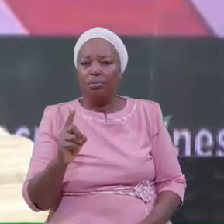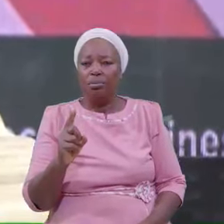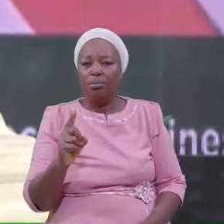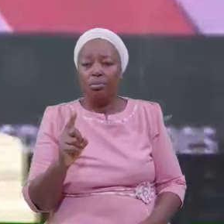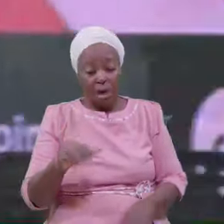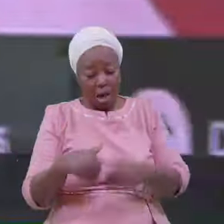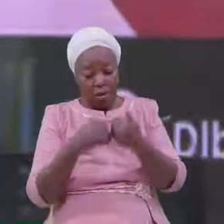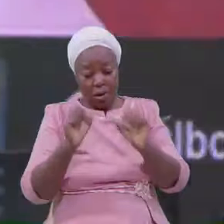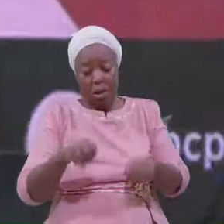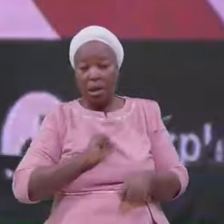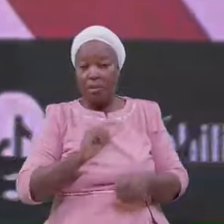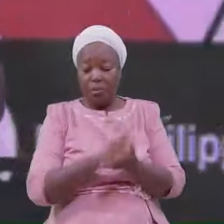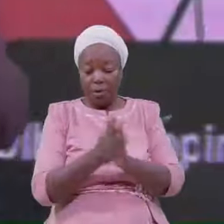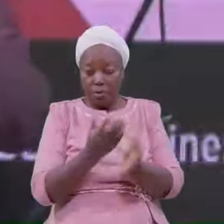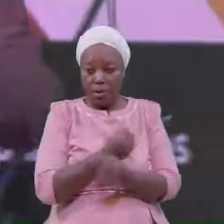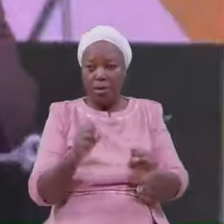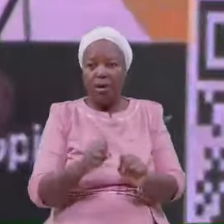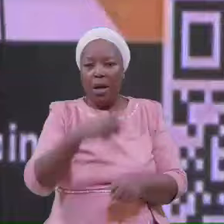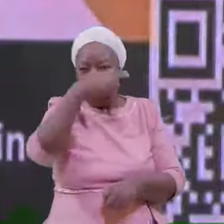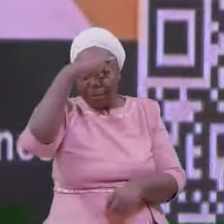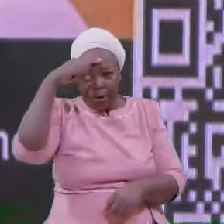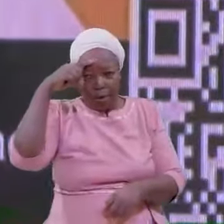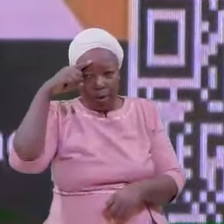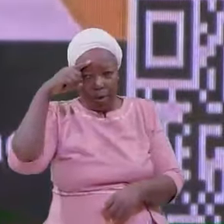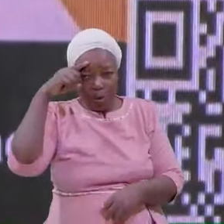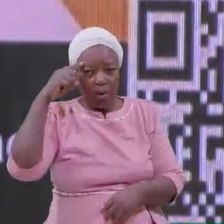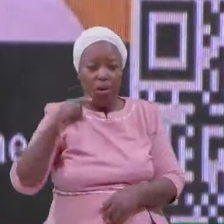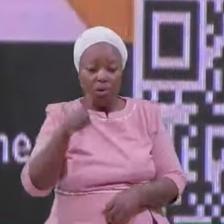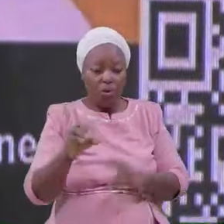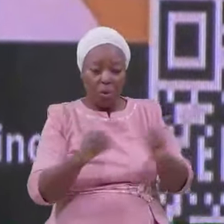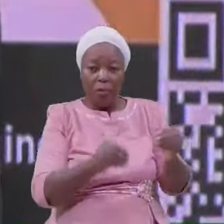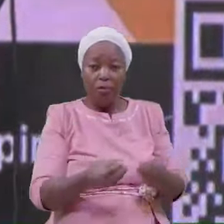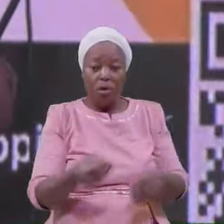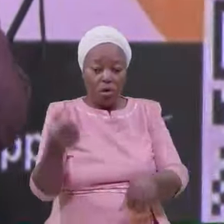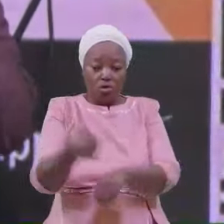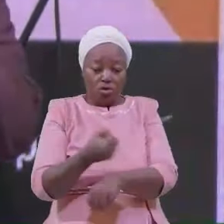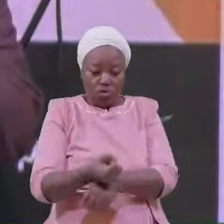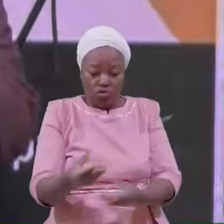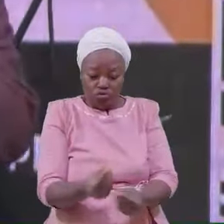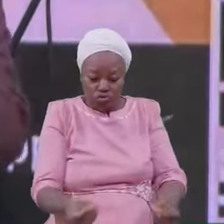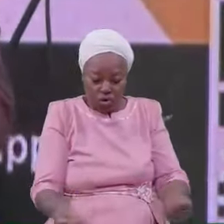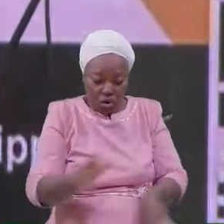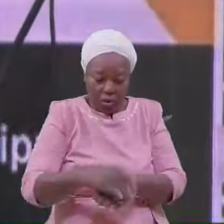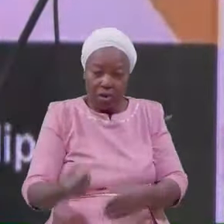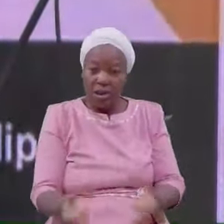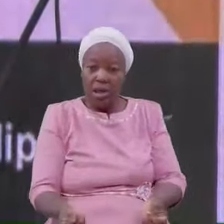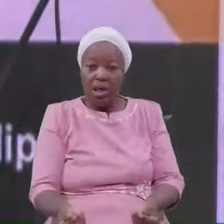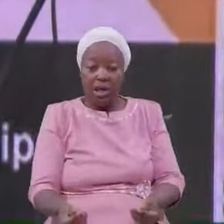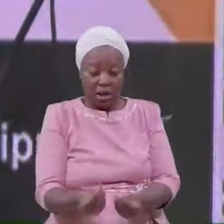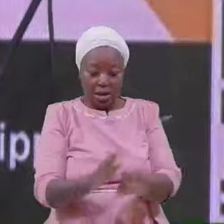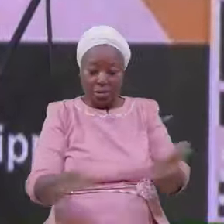Paano ako maliligtas? Because they put pebbles on the ground, and broken bottles on the ground,